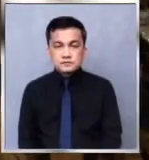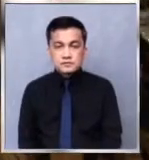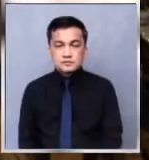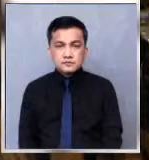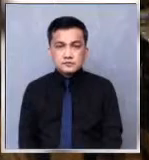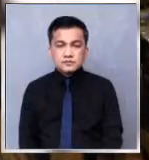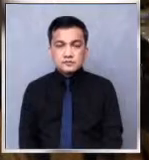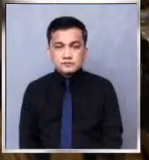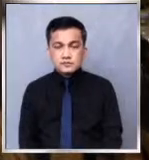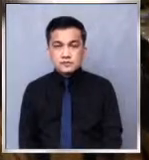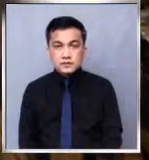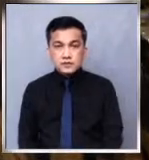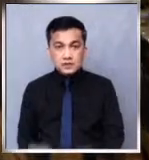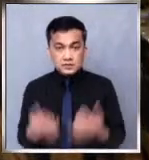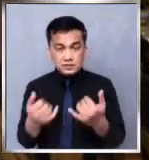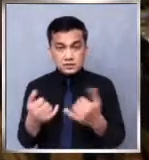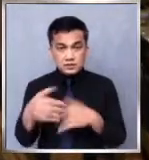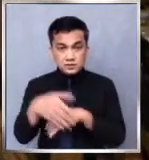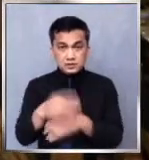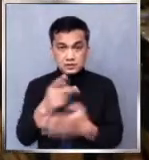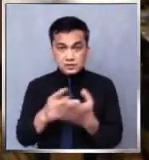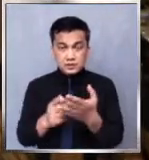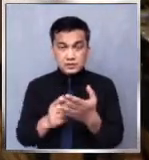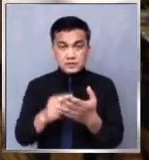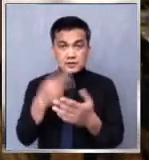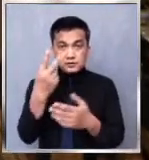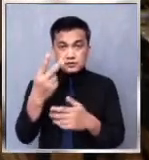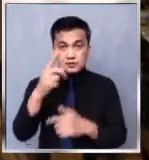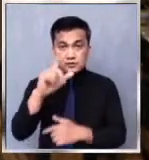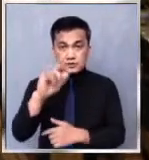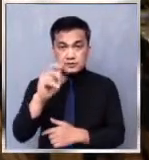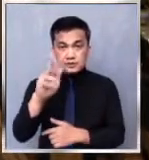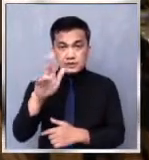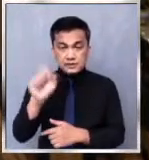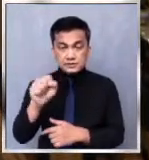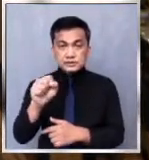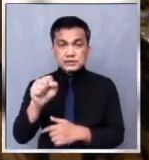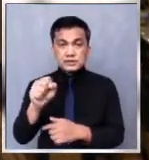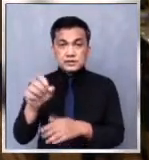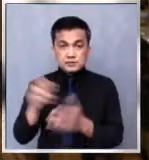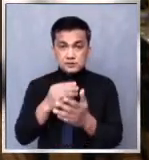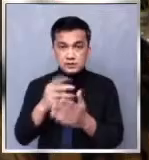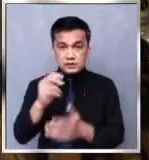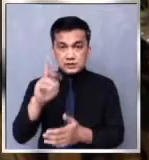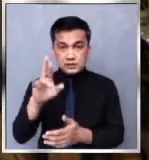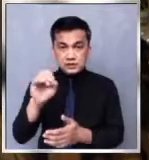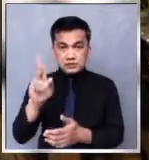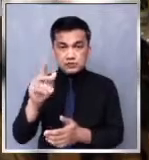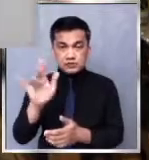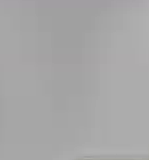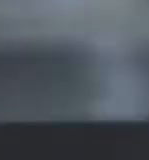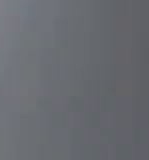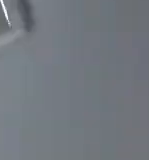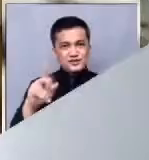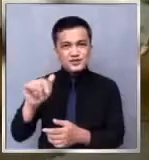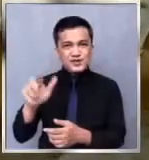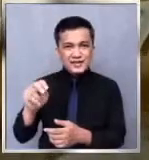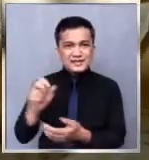Ngayong gabi na po ang part 2 ng Limitless musical trilogy na Heal ni Julian San Jose. Let's watch this.